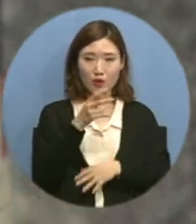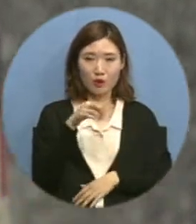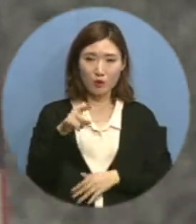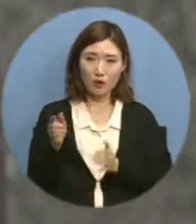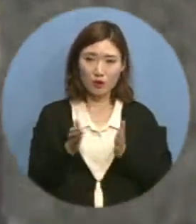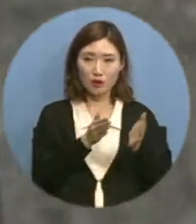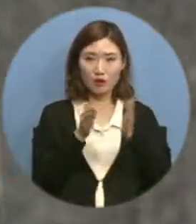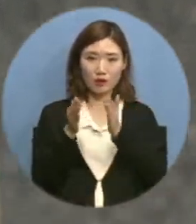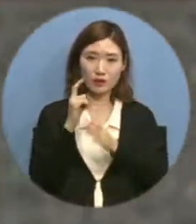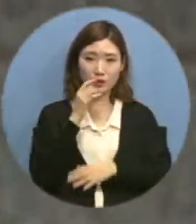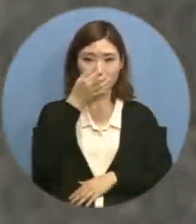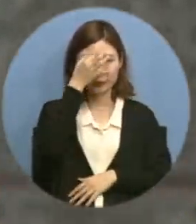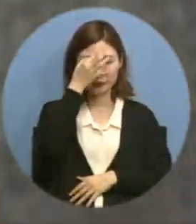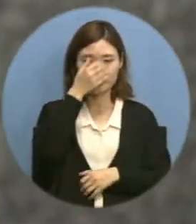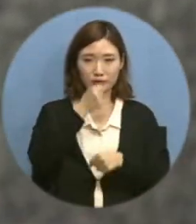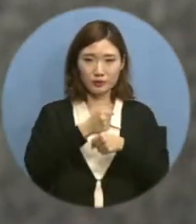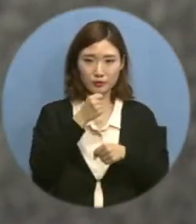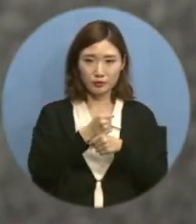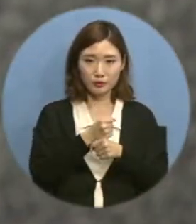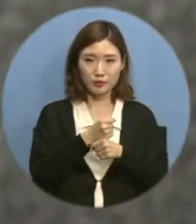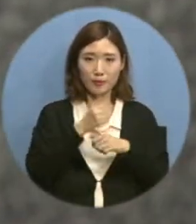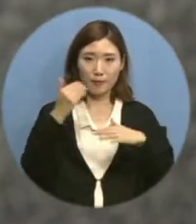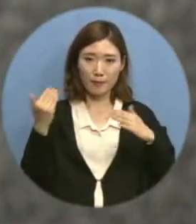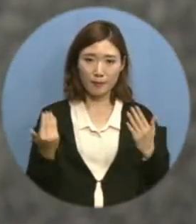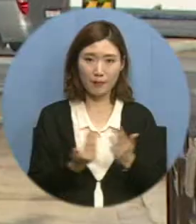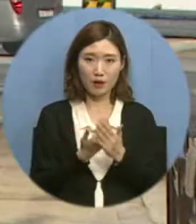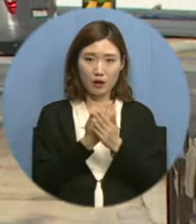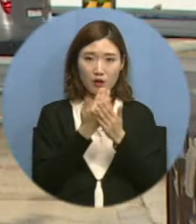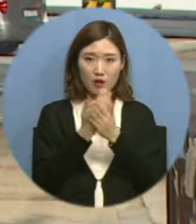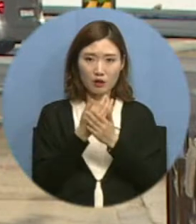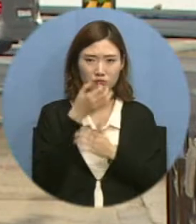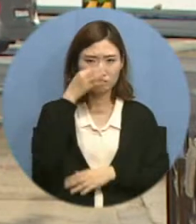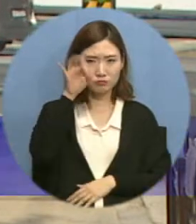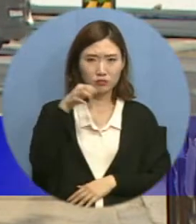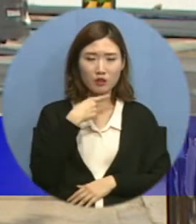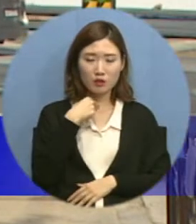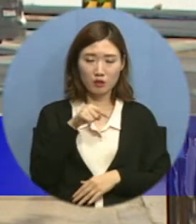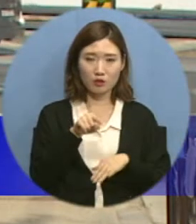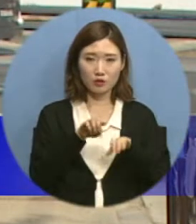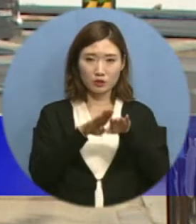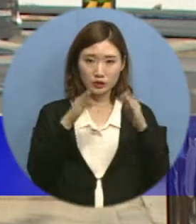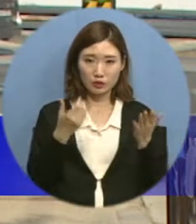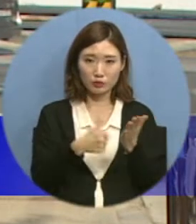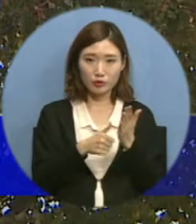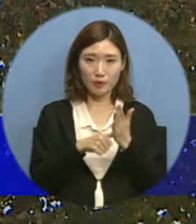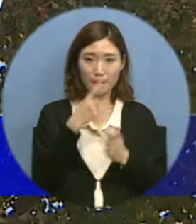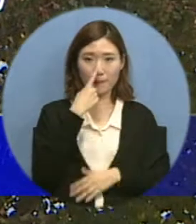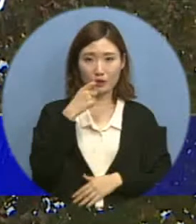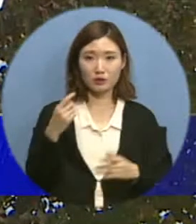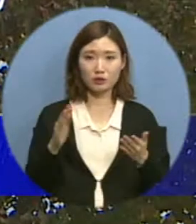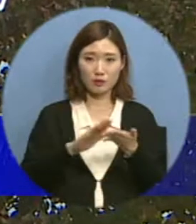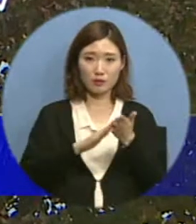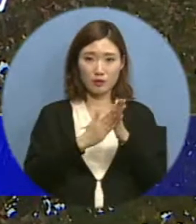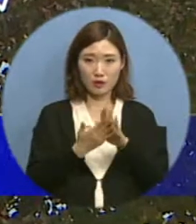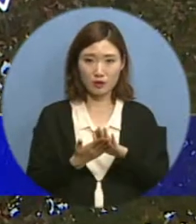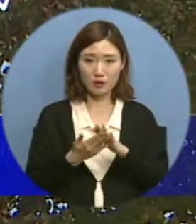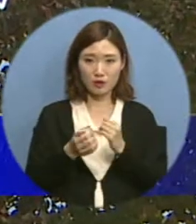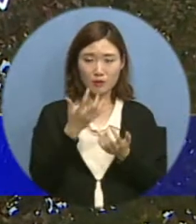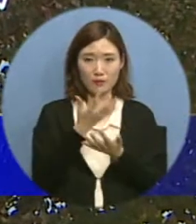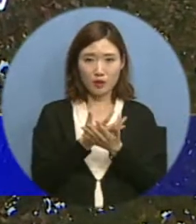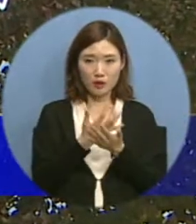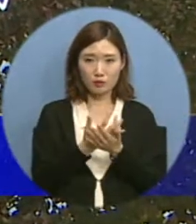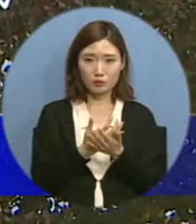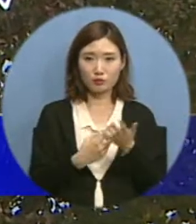작품으로 거듭났습니다. 그동안 칙칙함으로 미관을 저해했던 시설물이 멋지게 변신한 겁니다. 전단지 등